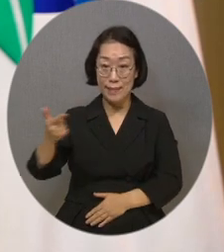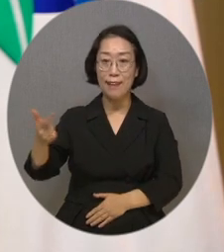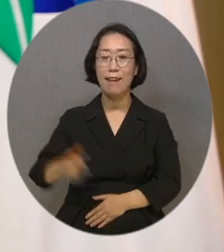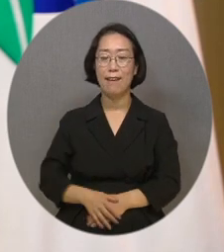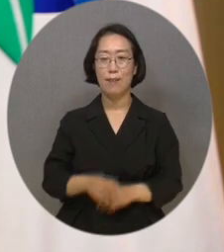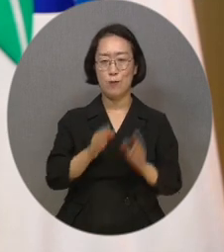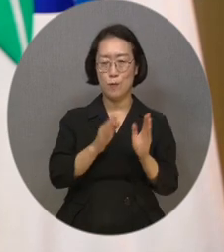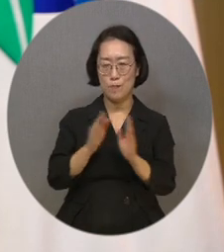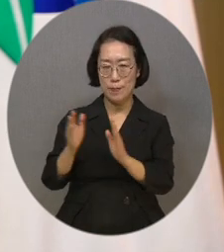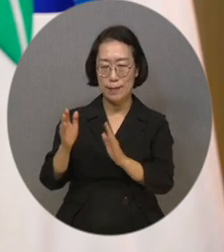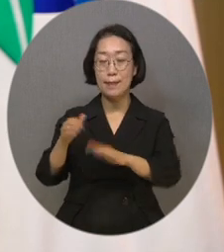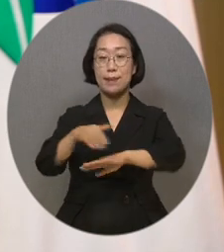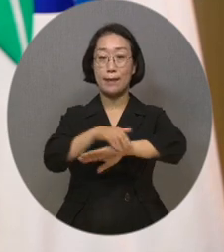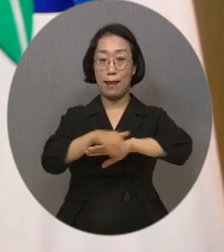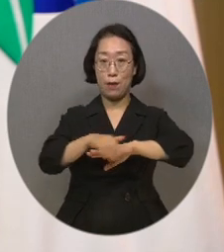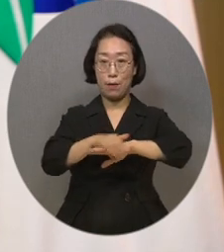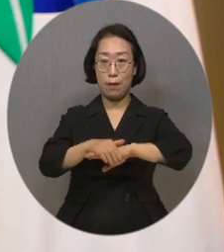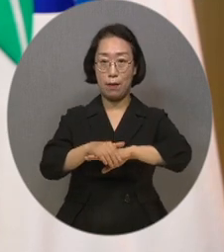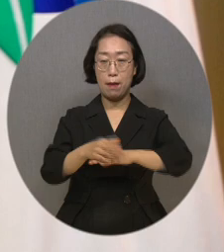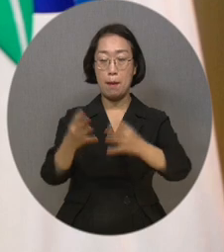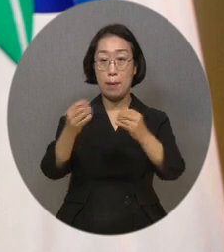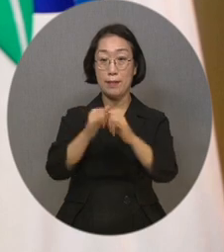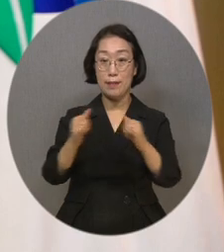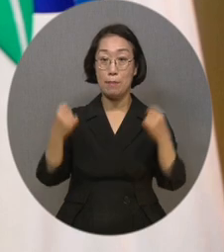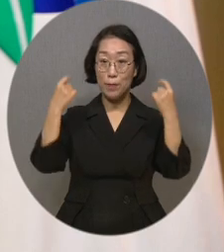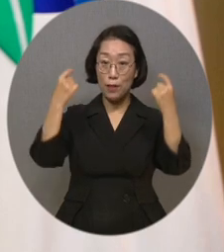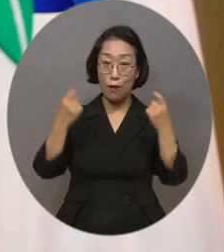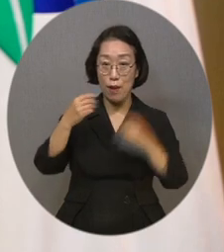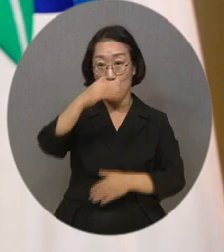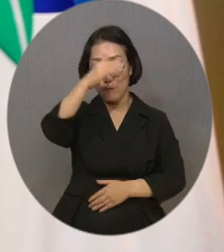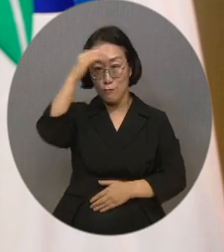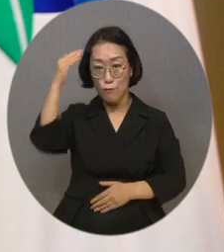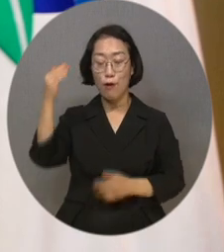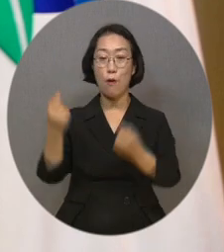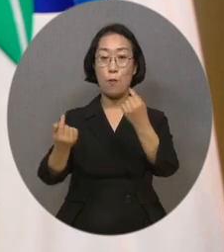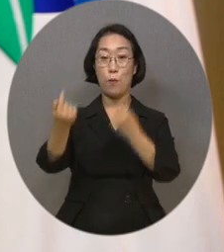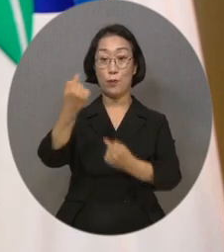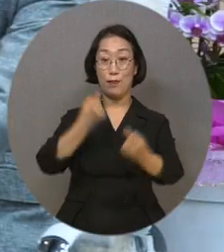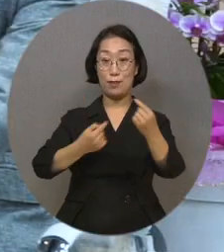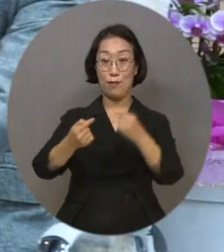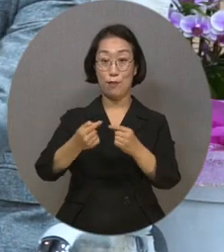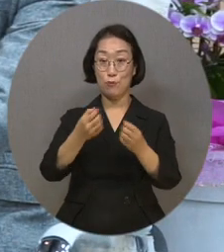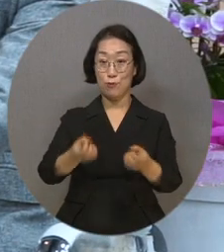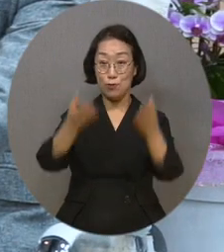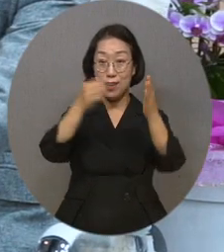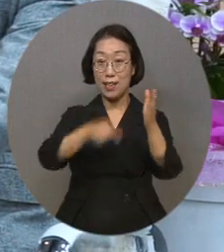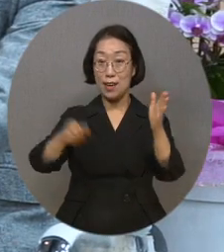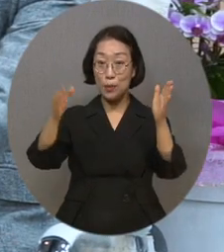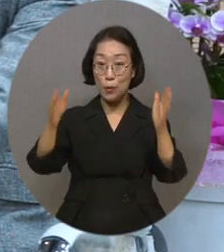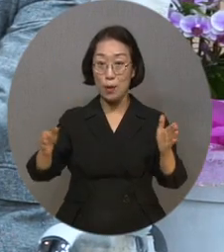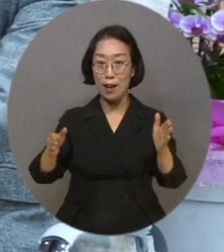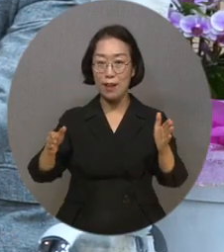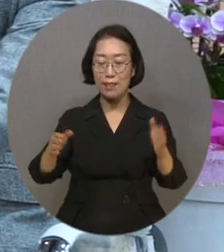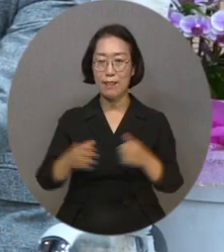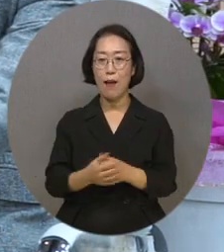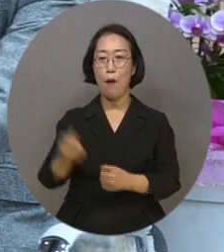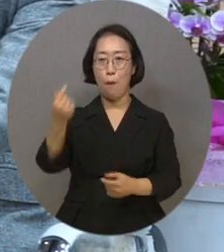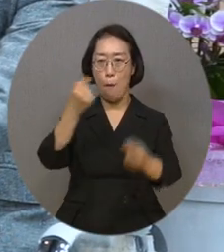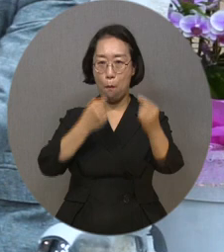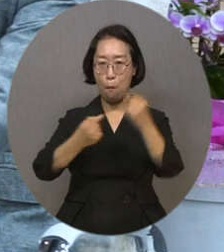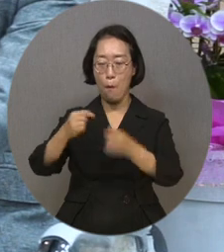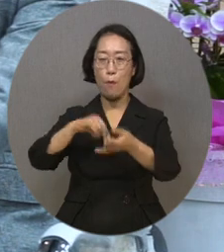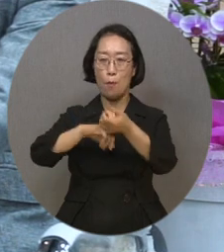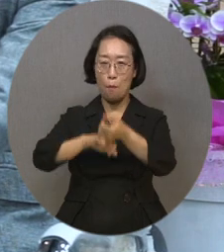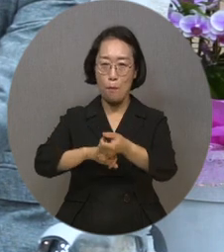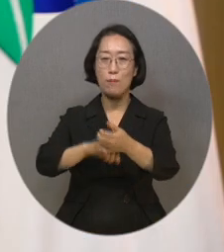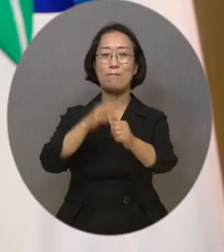있게 준비를 할 계획입니다. 많은 관광객들께서 모양성제 기간 동안에 고창을 꼭 방문해 주시기를